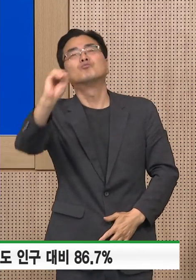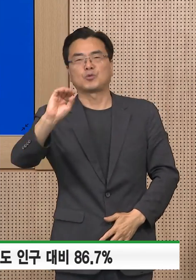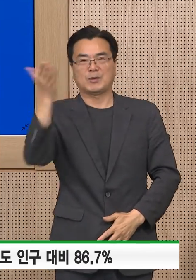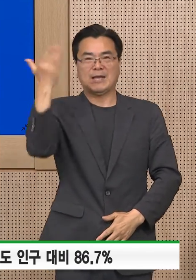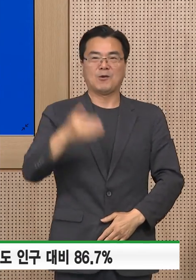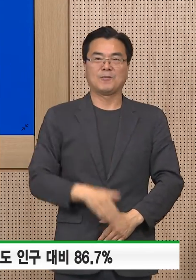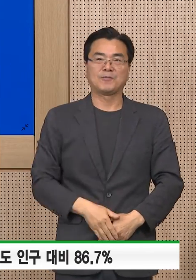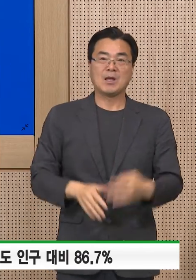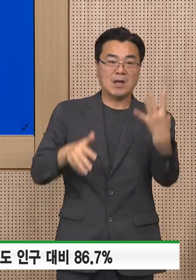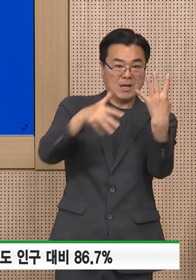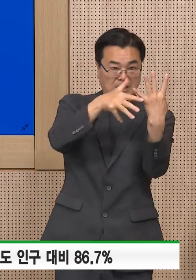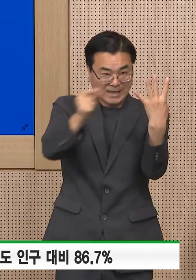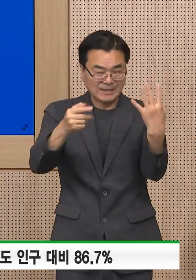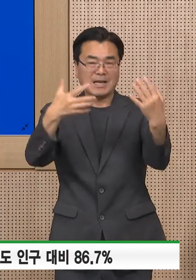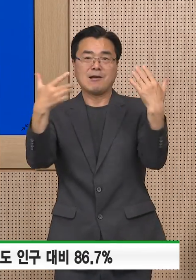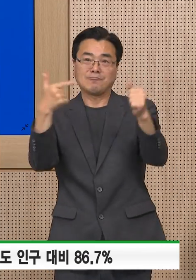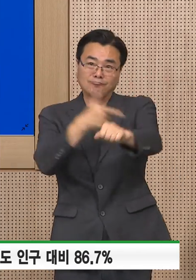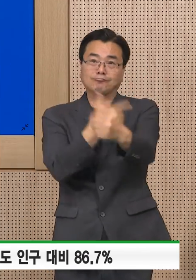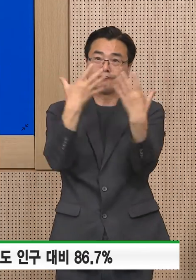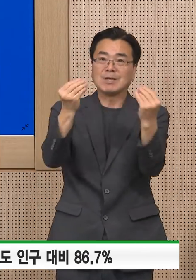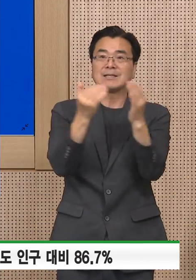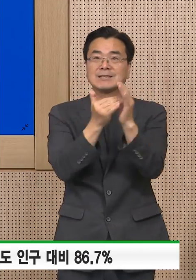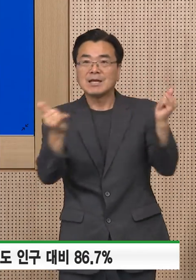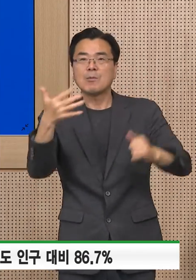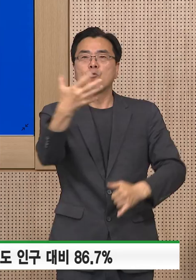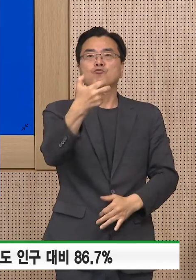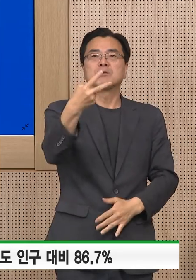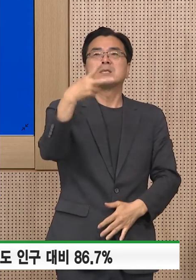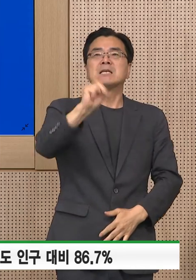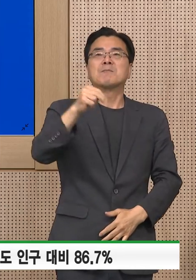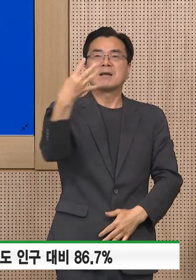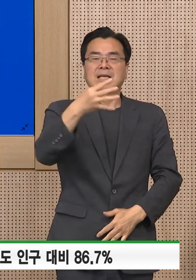이 중 60세 이상 고령층에 대해서는 89만